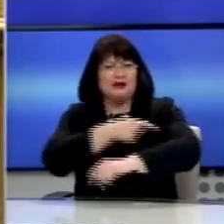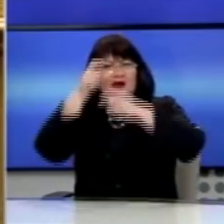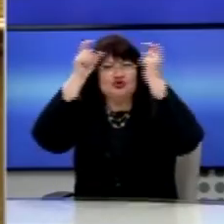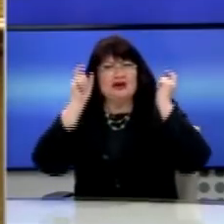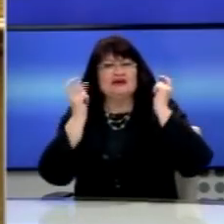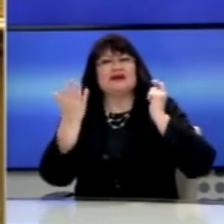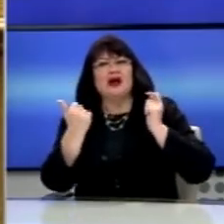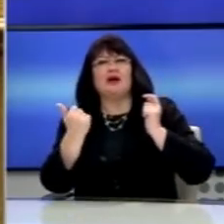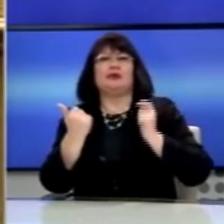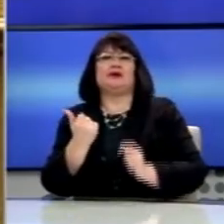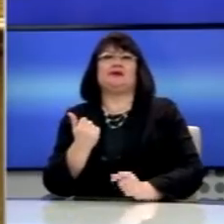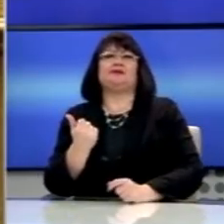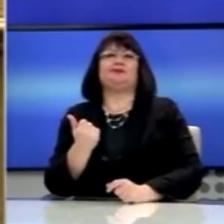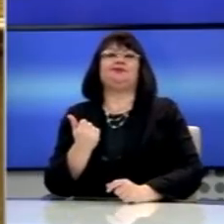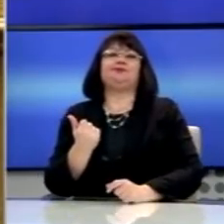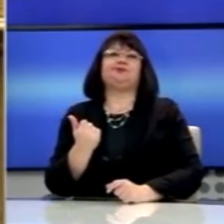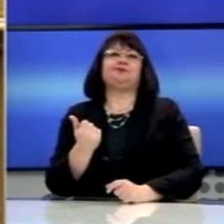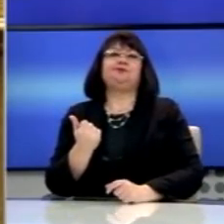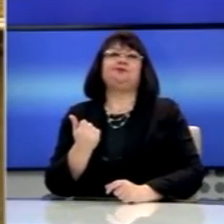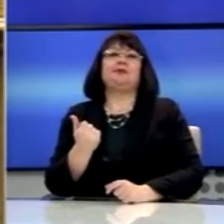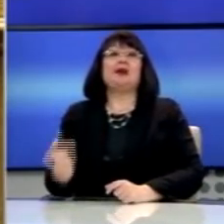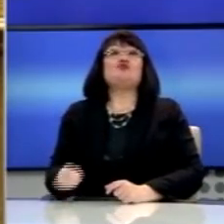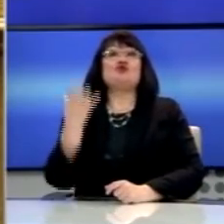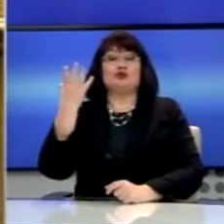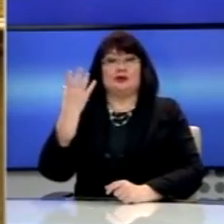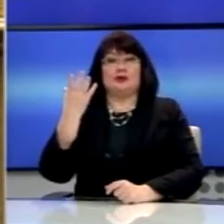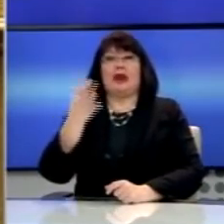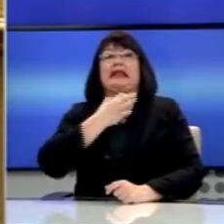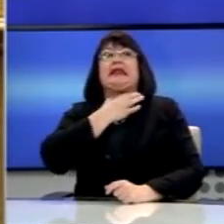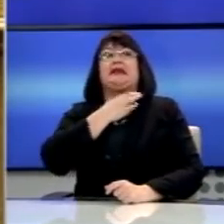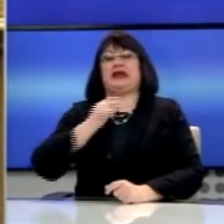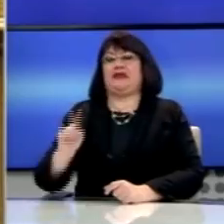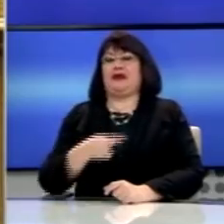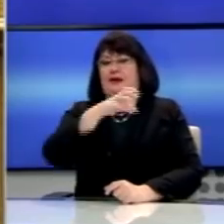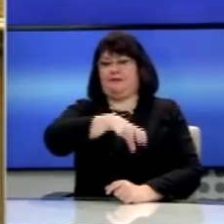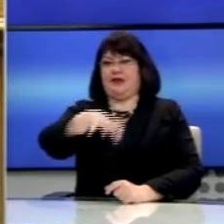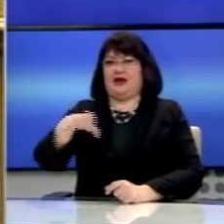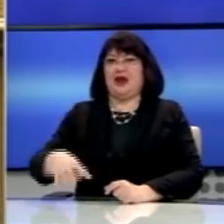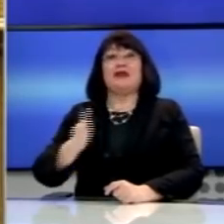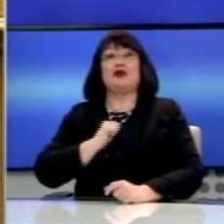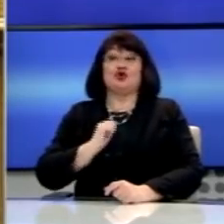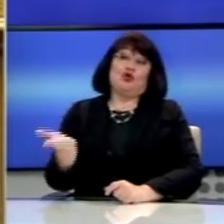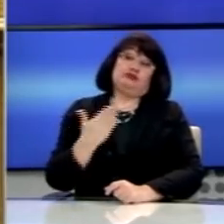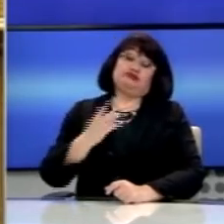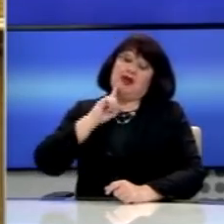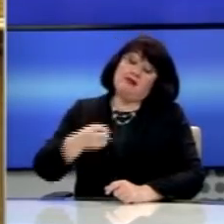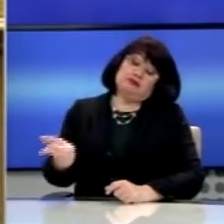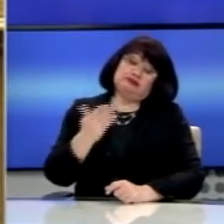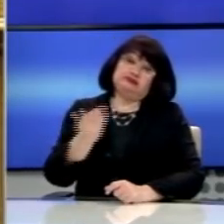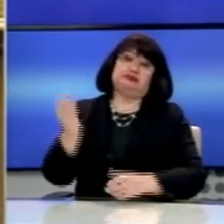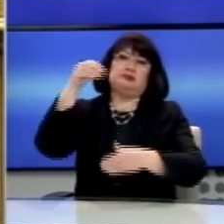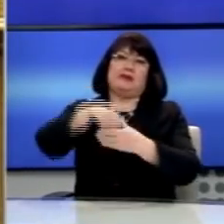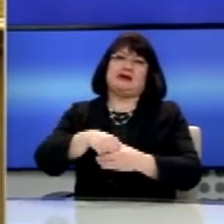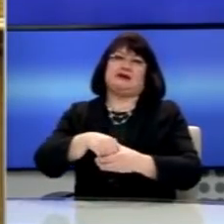υγειονομικών, σε νέες, πολλές νέες ΜΕΘ, σε πραγματική επίταξη του ιδιωτικού τομέα υγείας, που